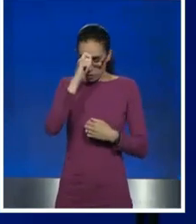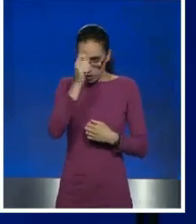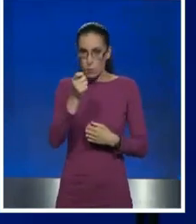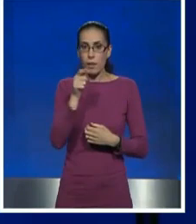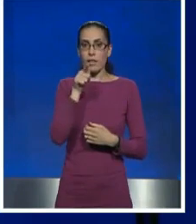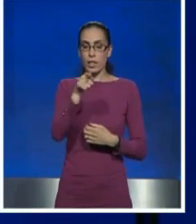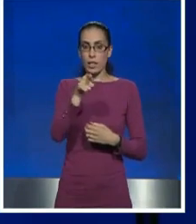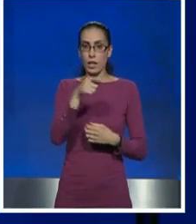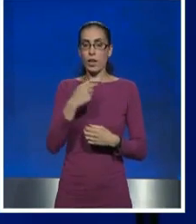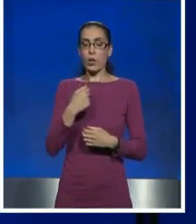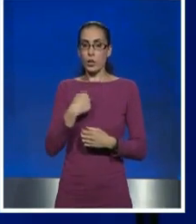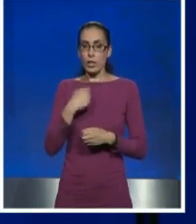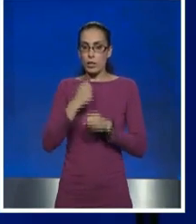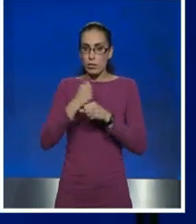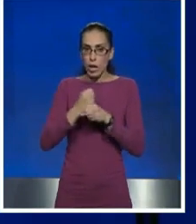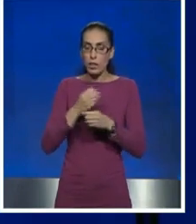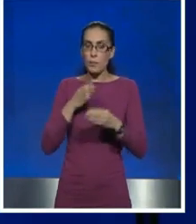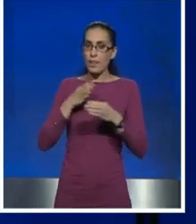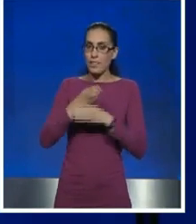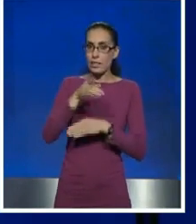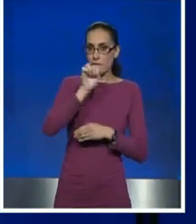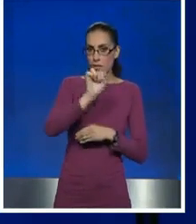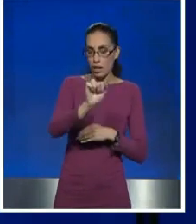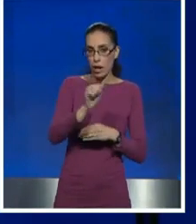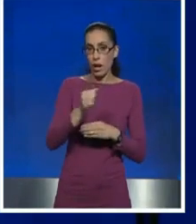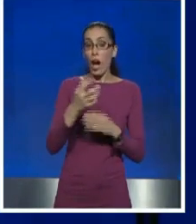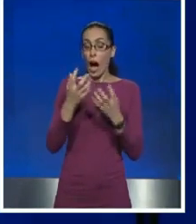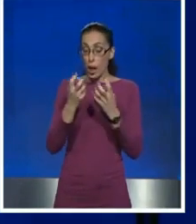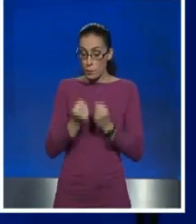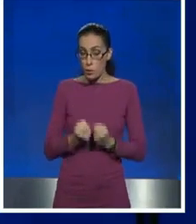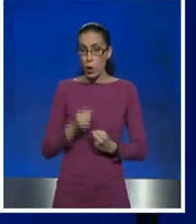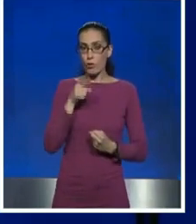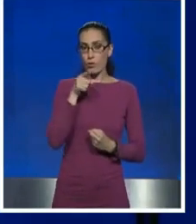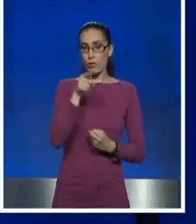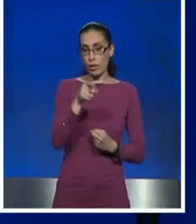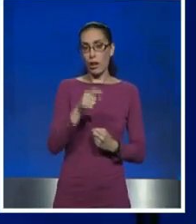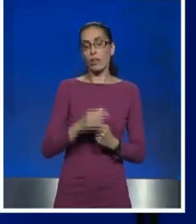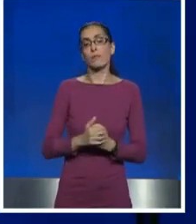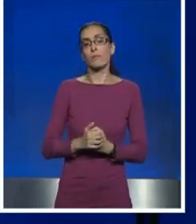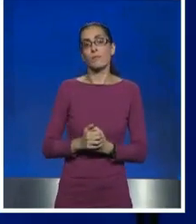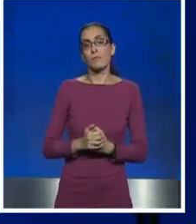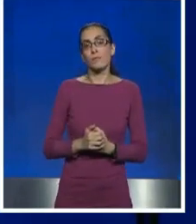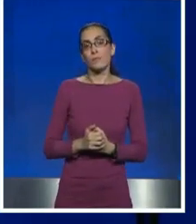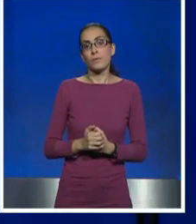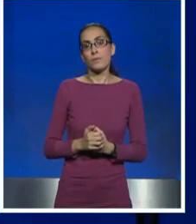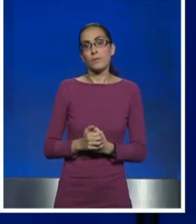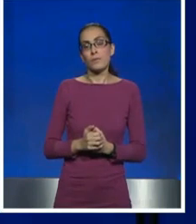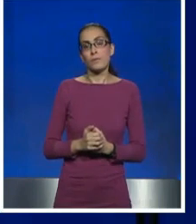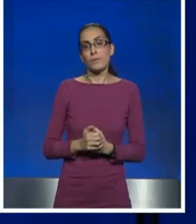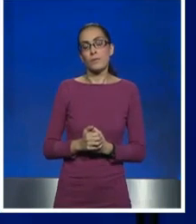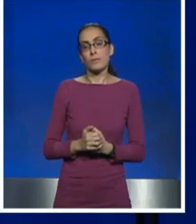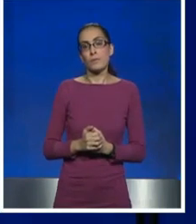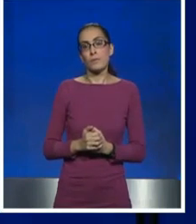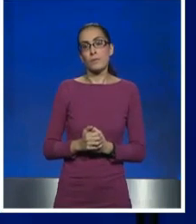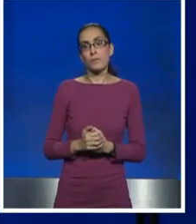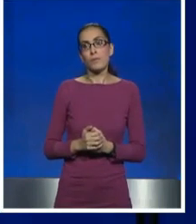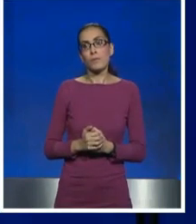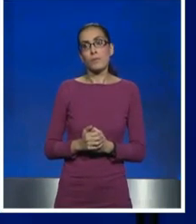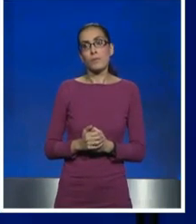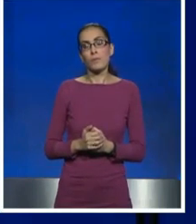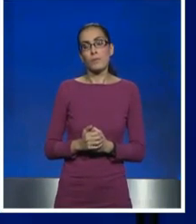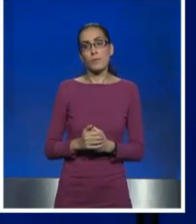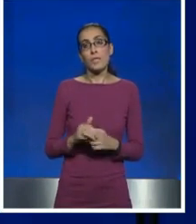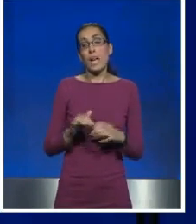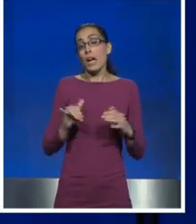għalik għad-drittijiet tiegħek għall-bżonnijiet tiegħek wara kollox. Issa jekk